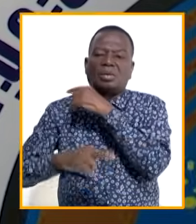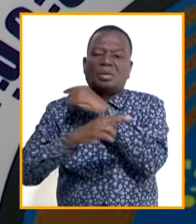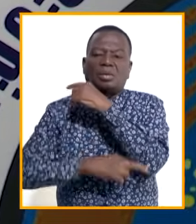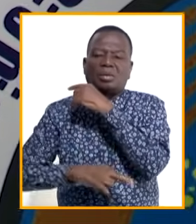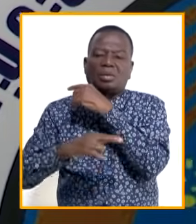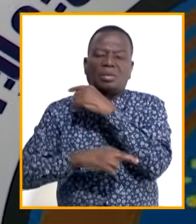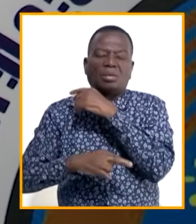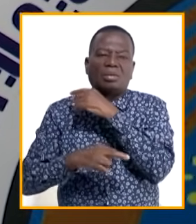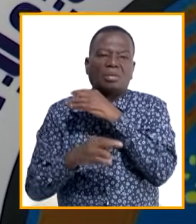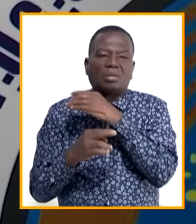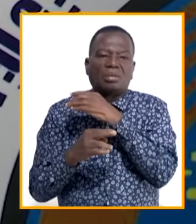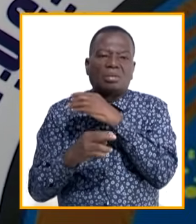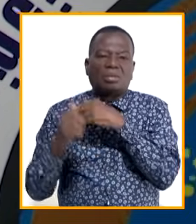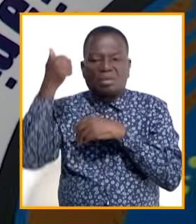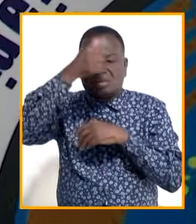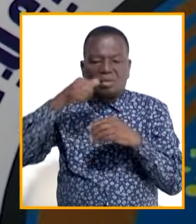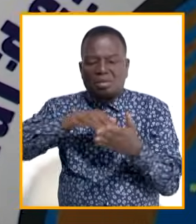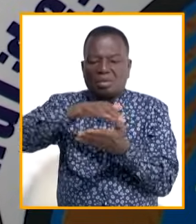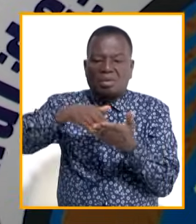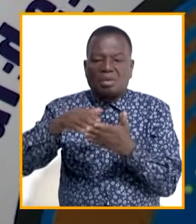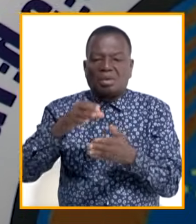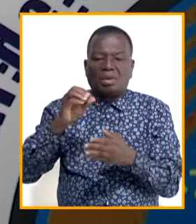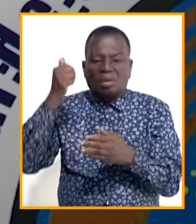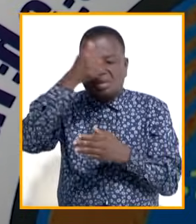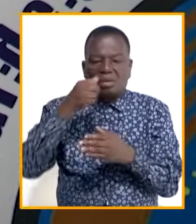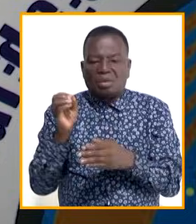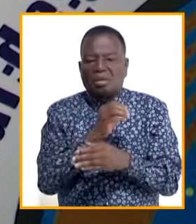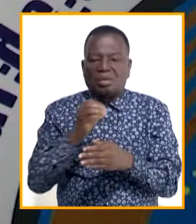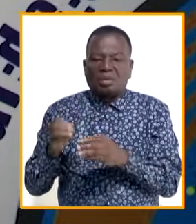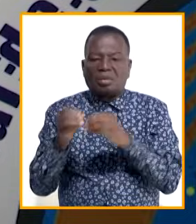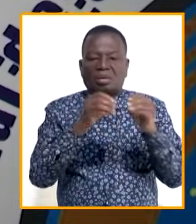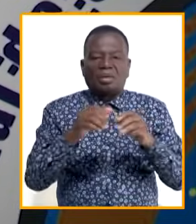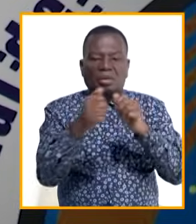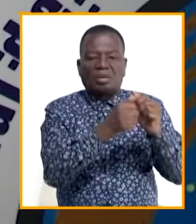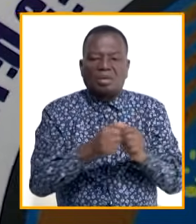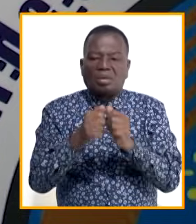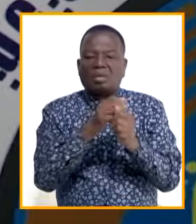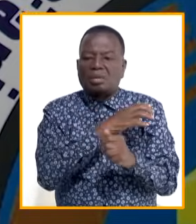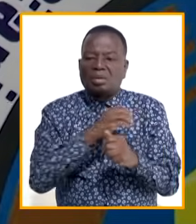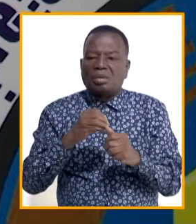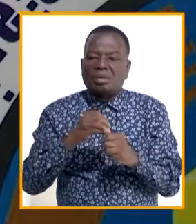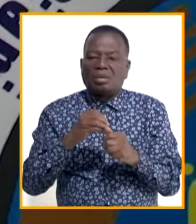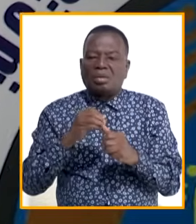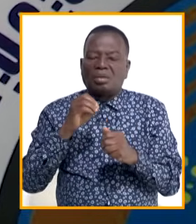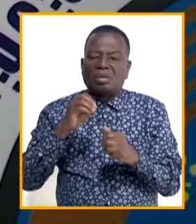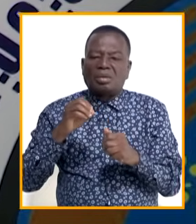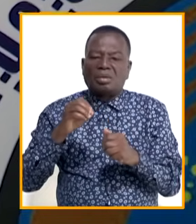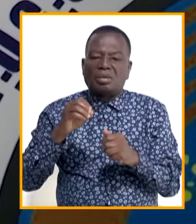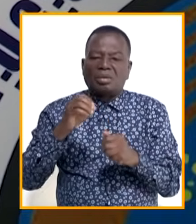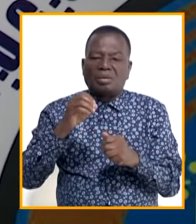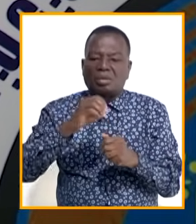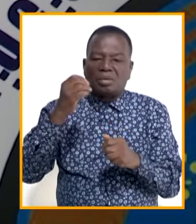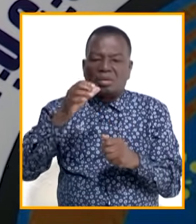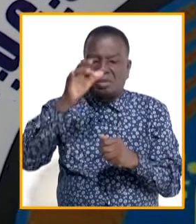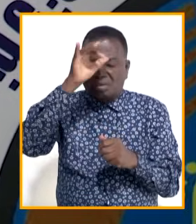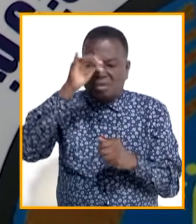c'est-à-dire l'Afrique centrale et l'Afrique de l'Ouest, sont en train de se mettre ensemble à travers l'architecture de Yaoundé